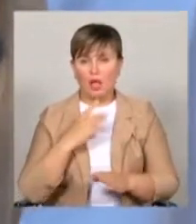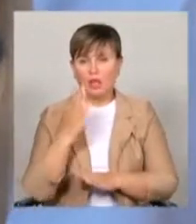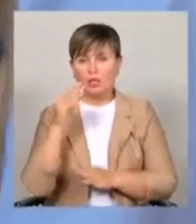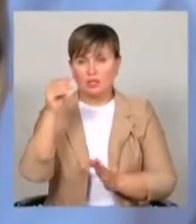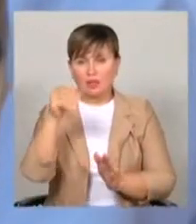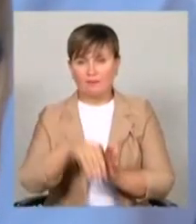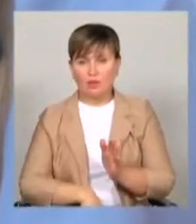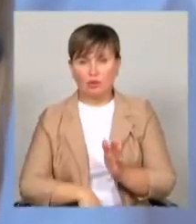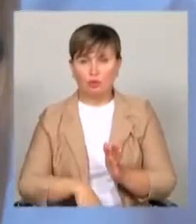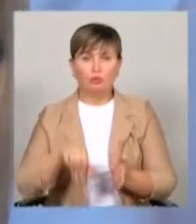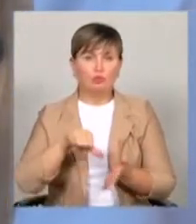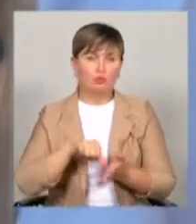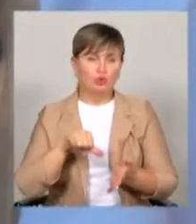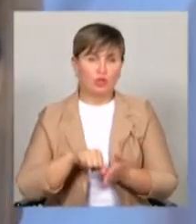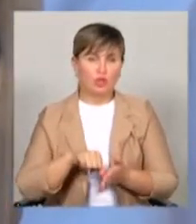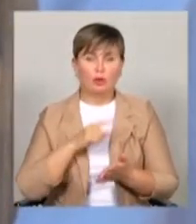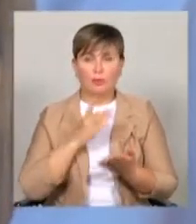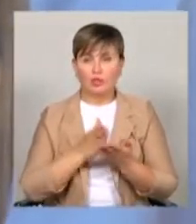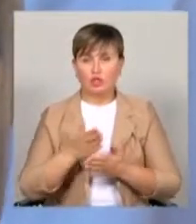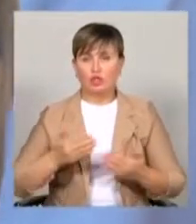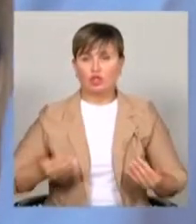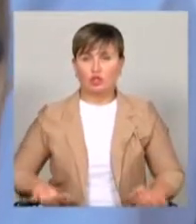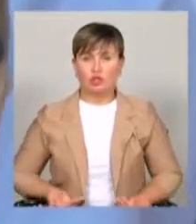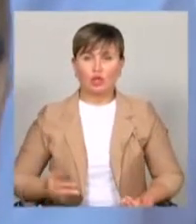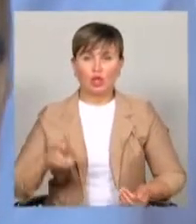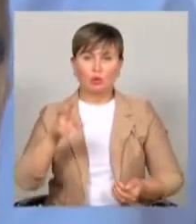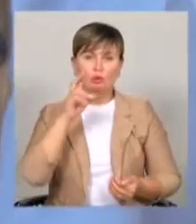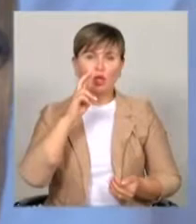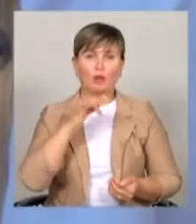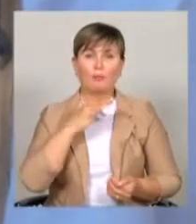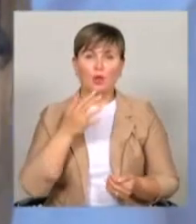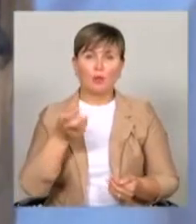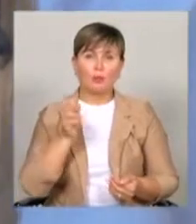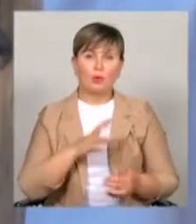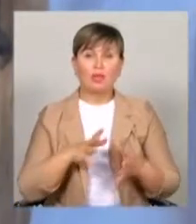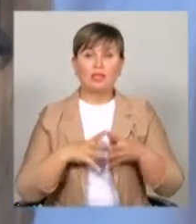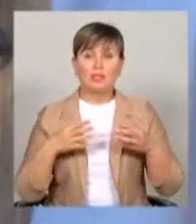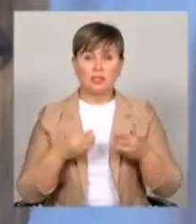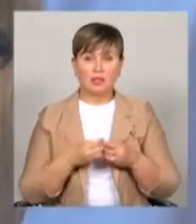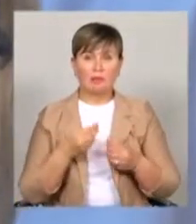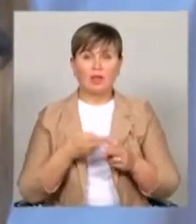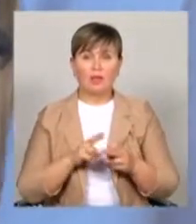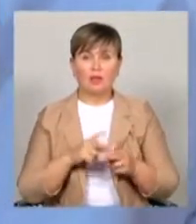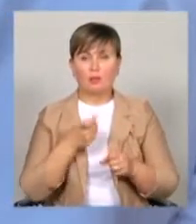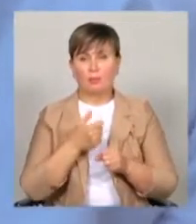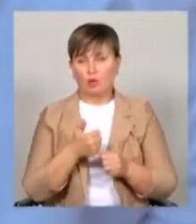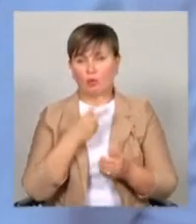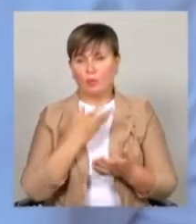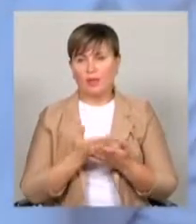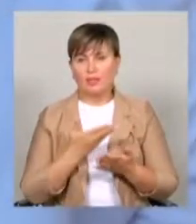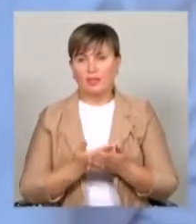то есть участвуют в политической жизни государства. Многие приходят даже семьями, что является очень хорошим показателем.